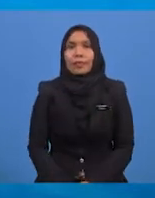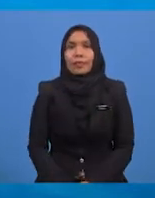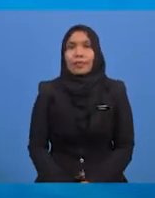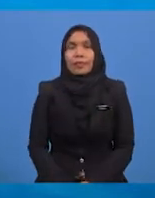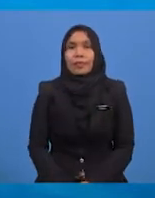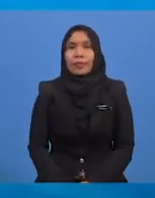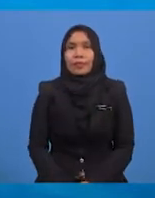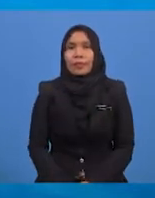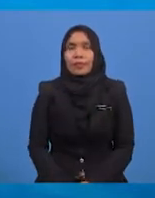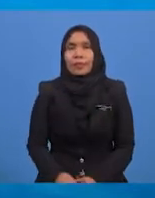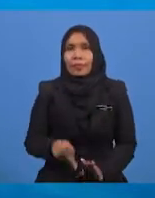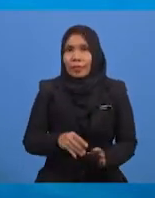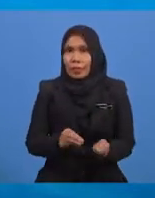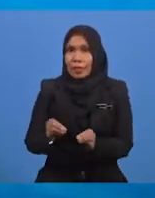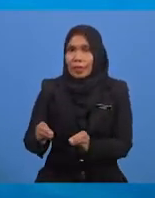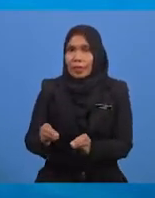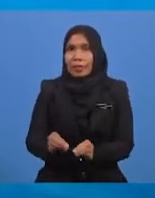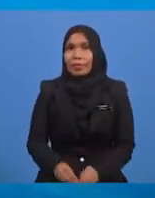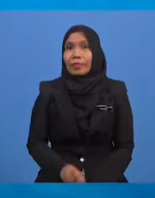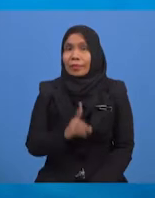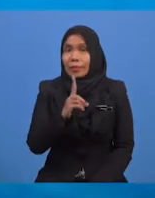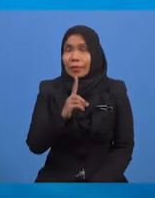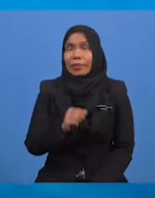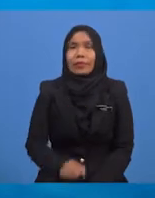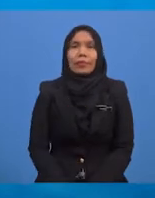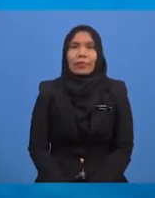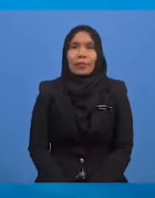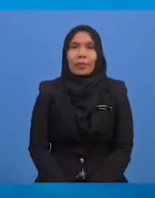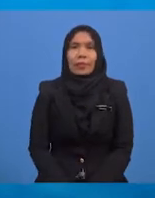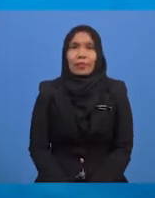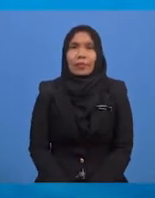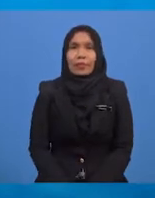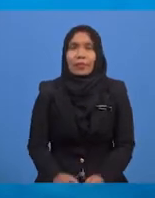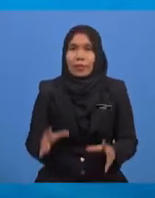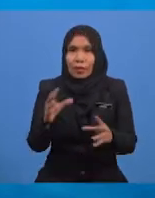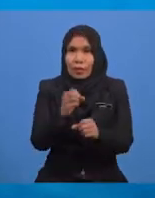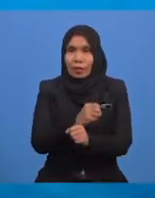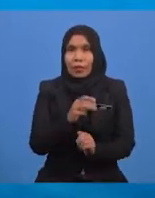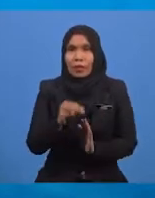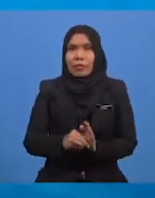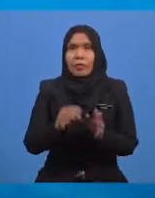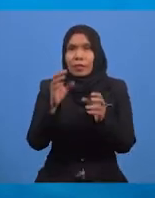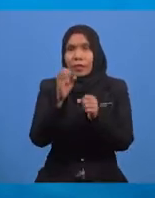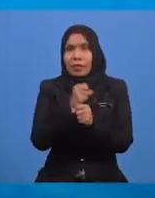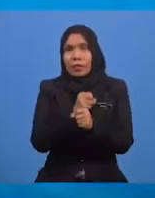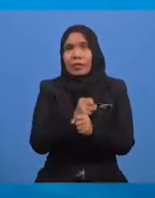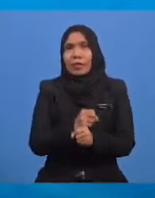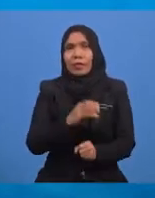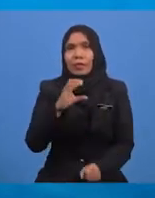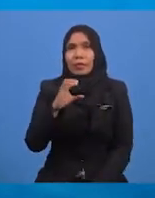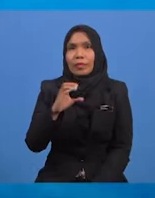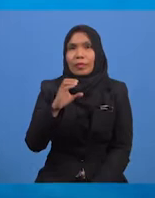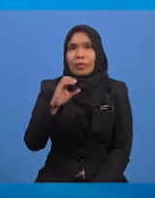pertama justru dapat bersaing. Di samping itu, dapat mencapai kecekapan yang tinggi